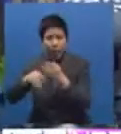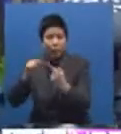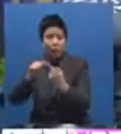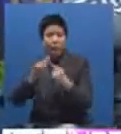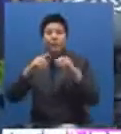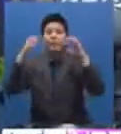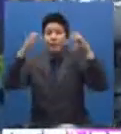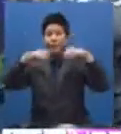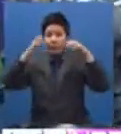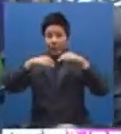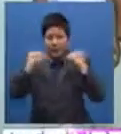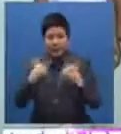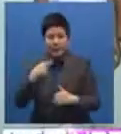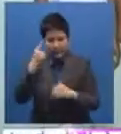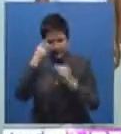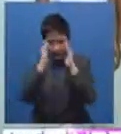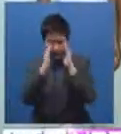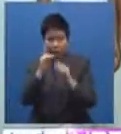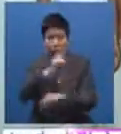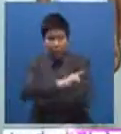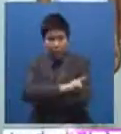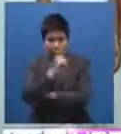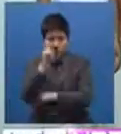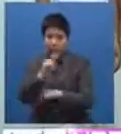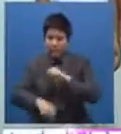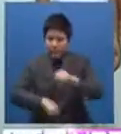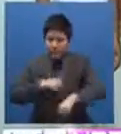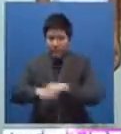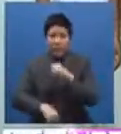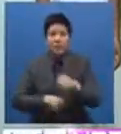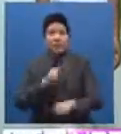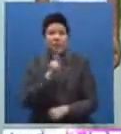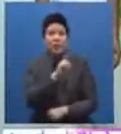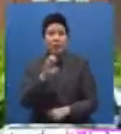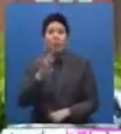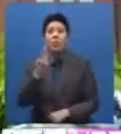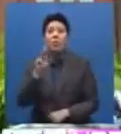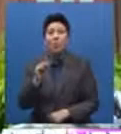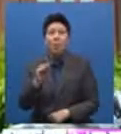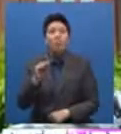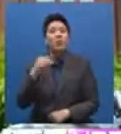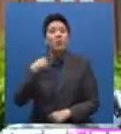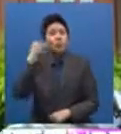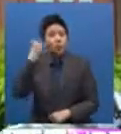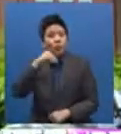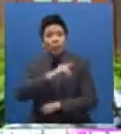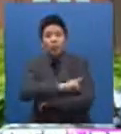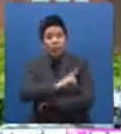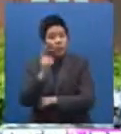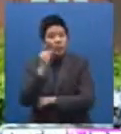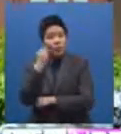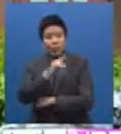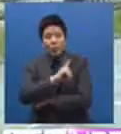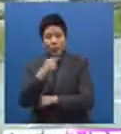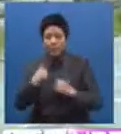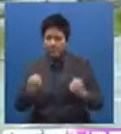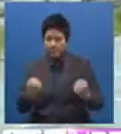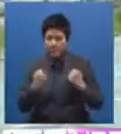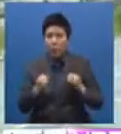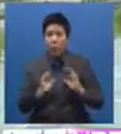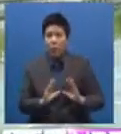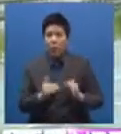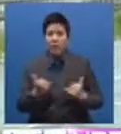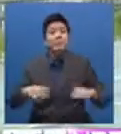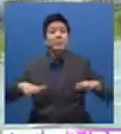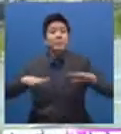และตั้งใจจะปั่นวันละ100กิโลเมตรเท่านั้นเพื่อเก็บแรงเก็บร่างกายในวันรุ่งขึ้นต่อไปส่วนเรื่องที่พัก